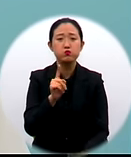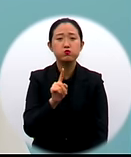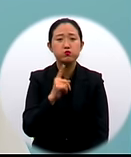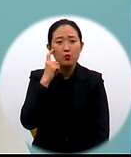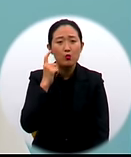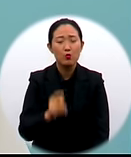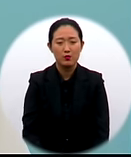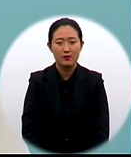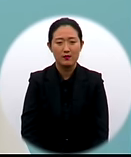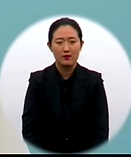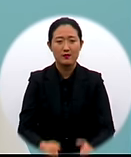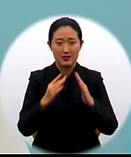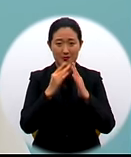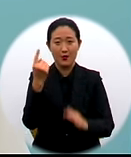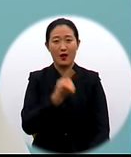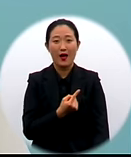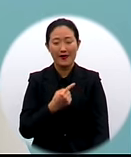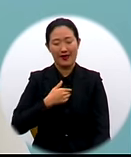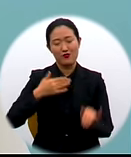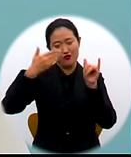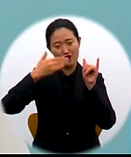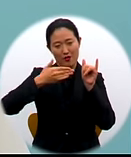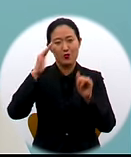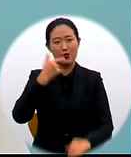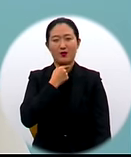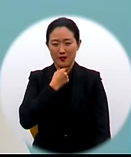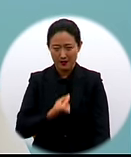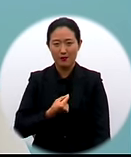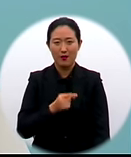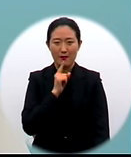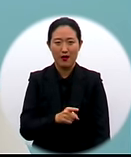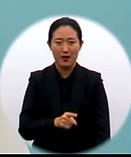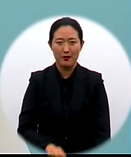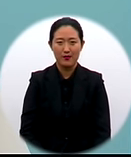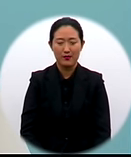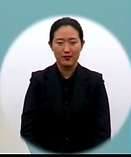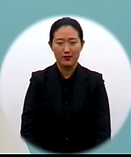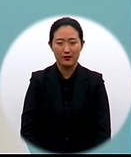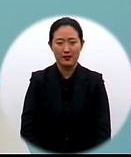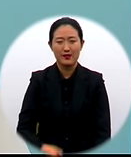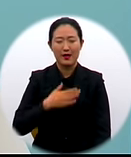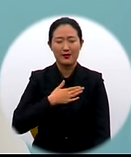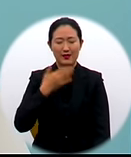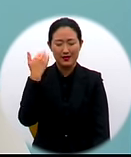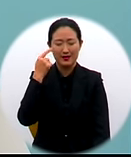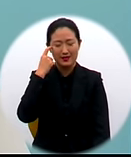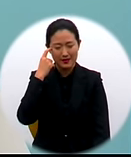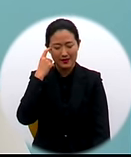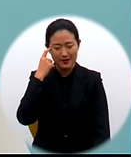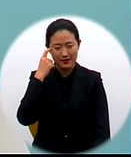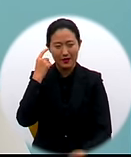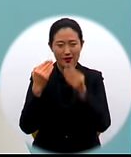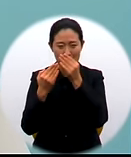될래? 이런단 말이에요. 근데 아이가 집에 와서 엄마, 난 유튜버가 될래? 라고 해요. 그러면 보통 사실 이제 저도 그 생각이